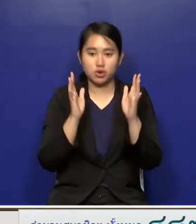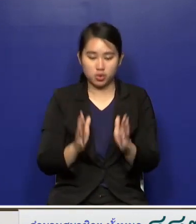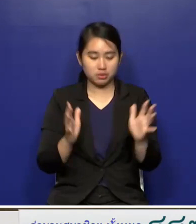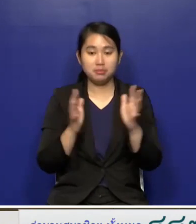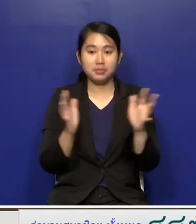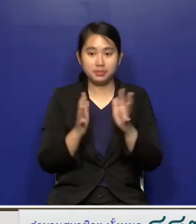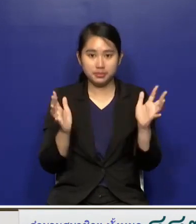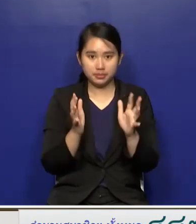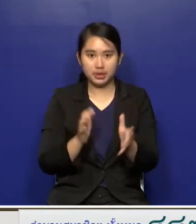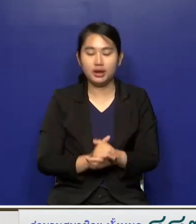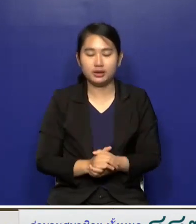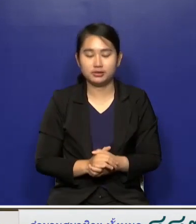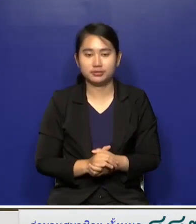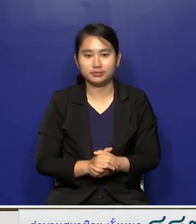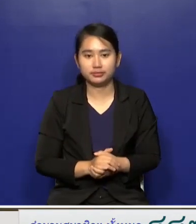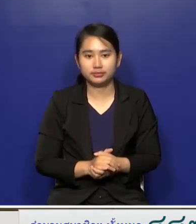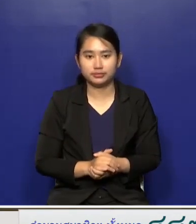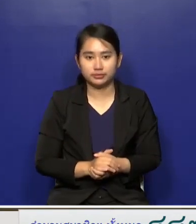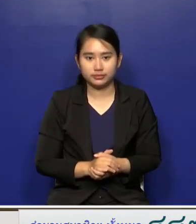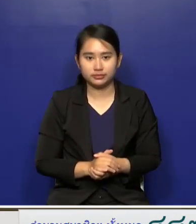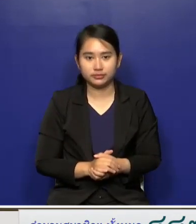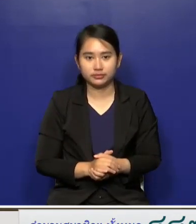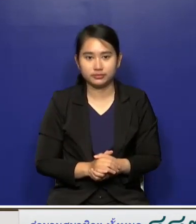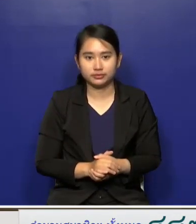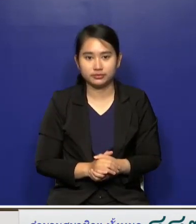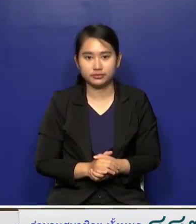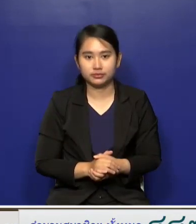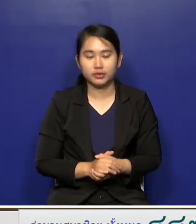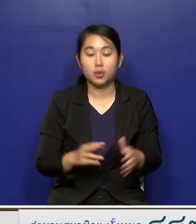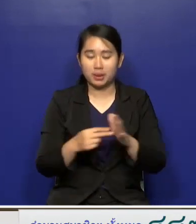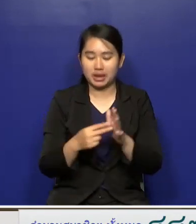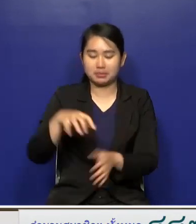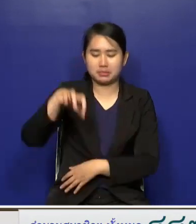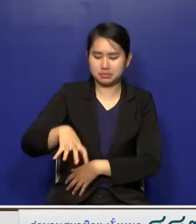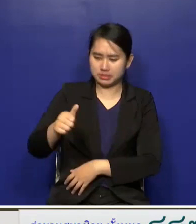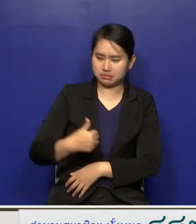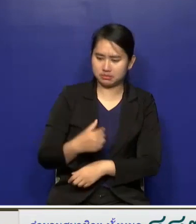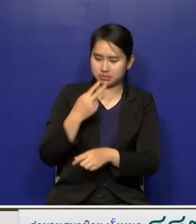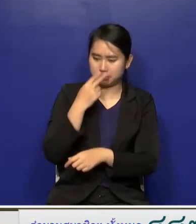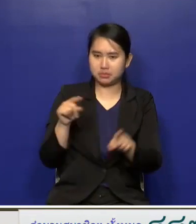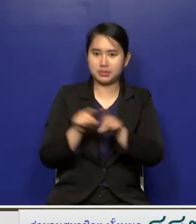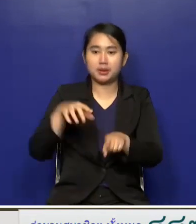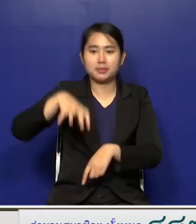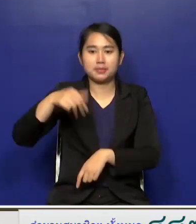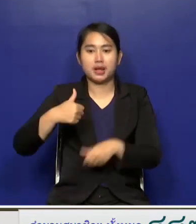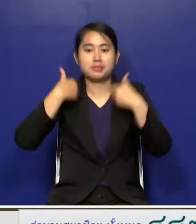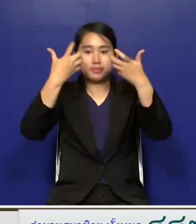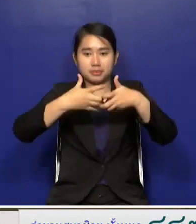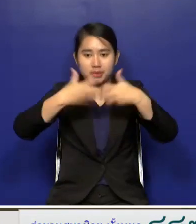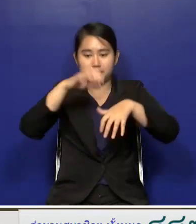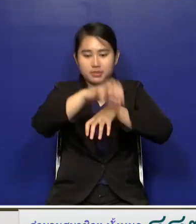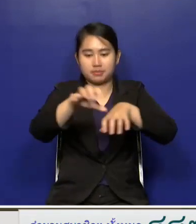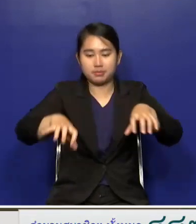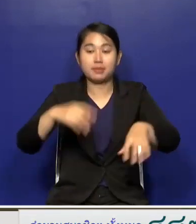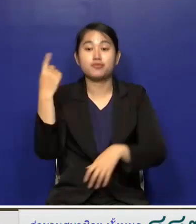มีเขตปกครองที่เราเรียกว่ามีภาษาความเป็นเมืองไม่ว่าจะเป็นเขตอุตสาหกรรมเขตเมือง